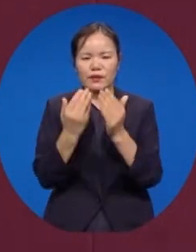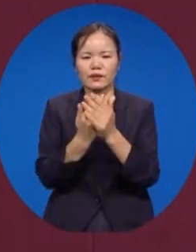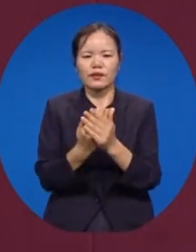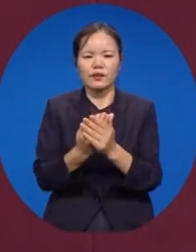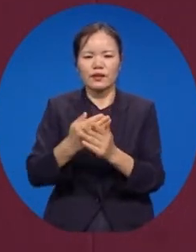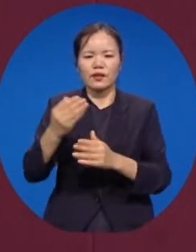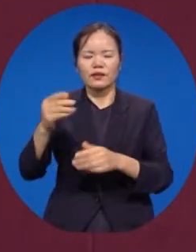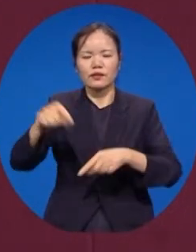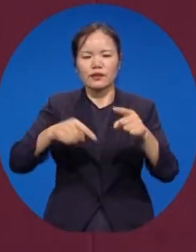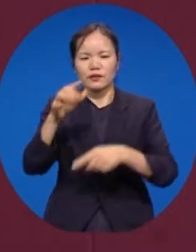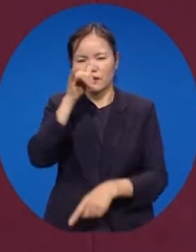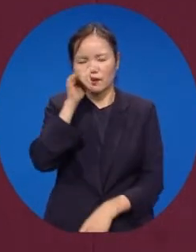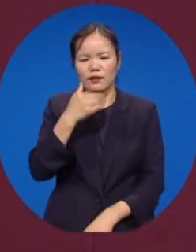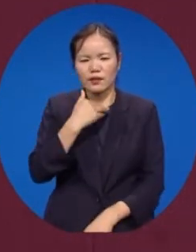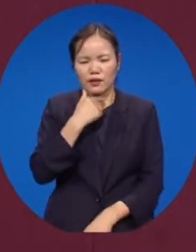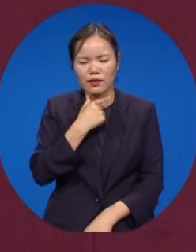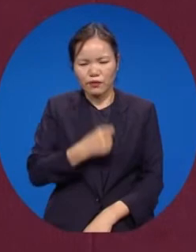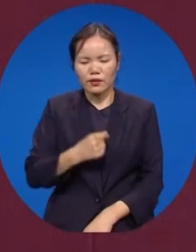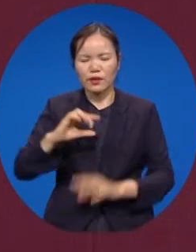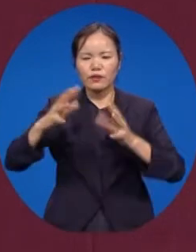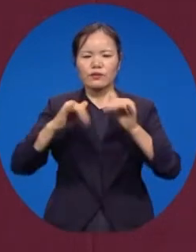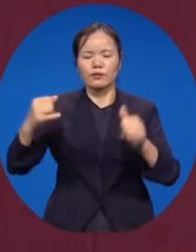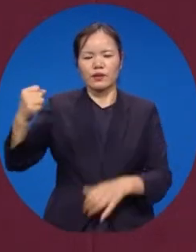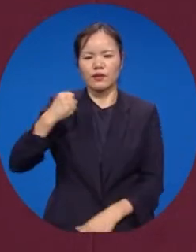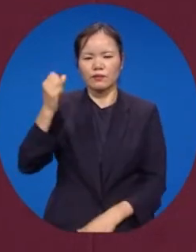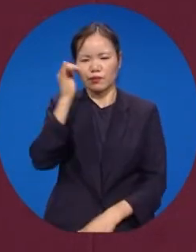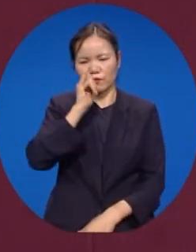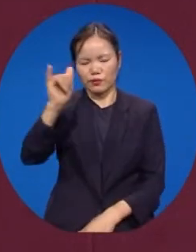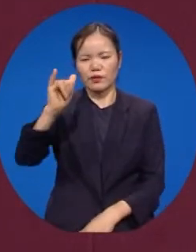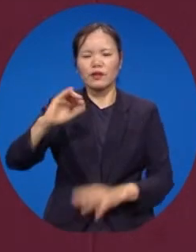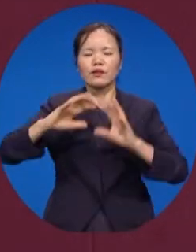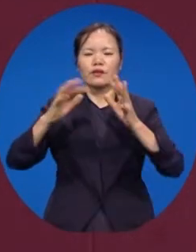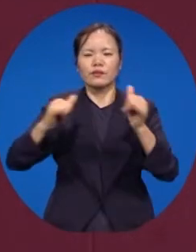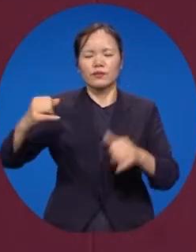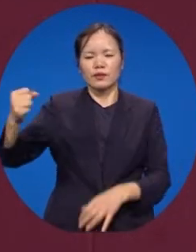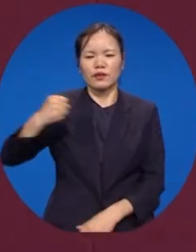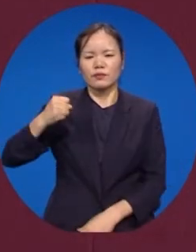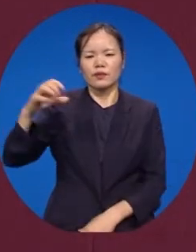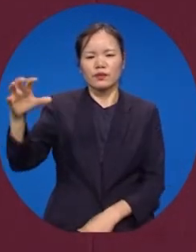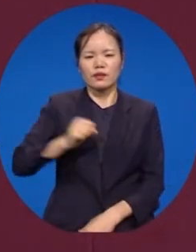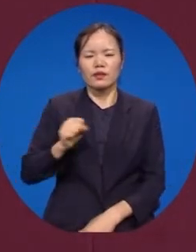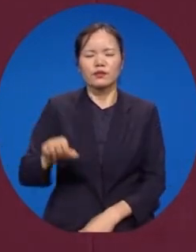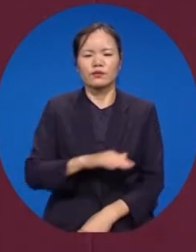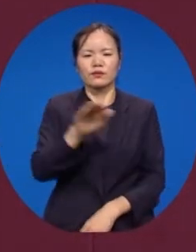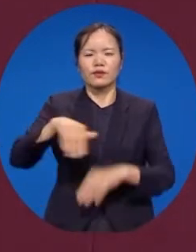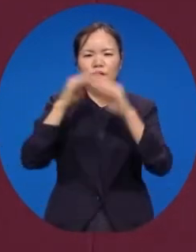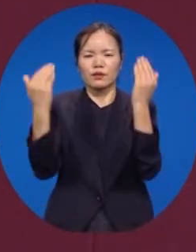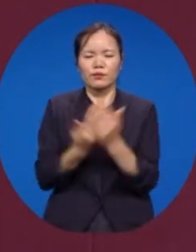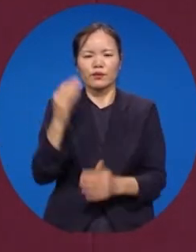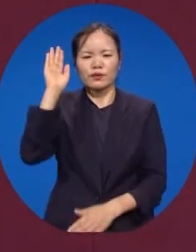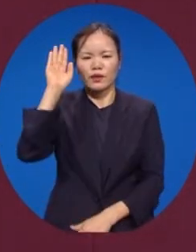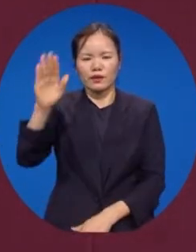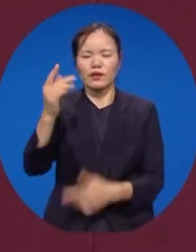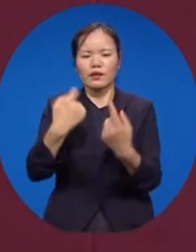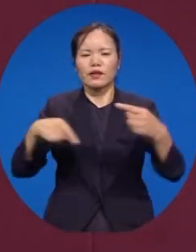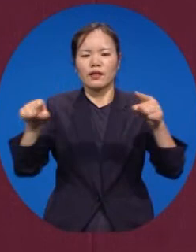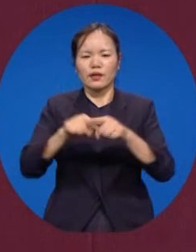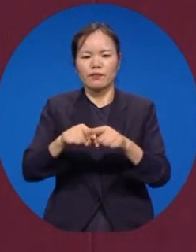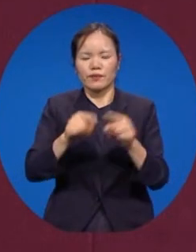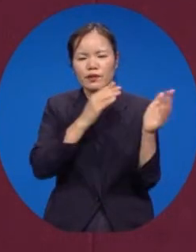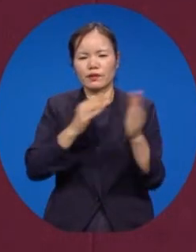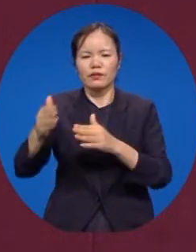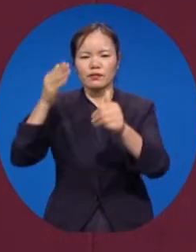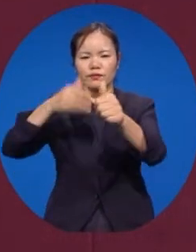기대합니다. 국민의힘은 위대합니다. 국민의힘으로 우리 모두의 내일을 함께